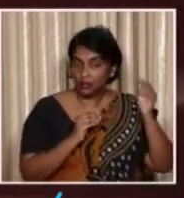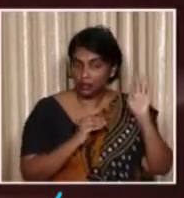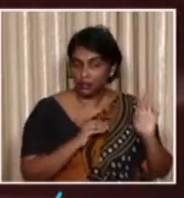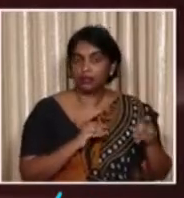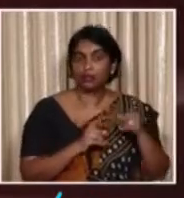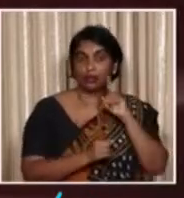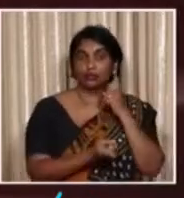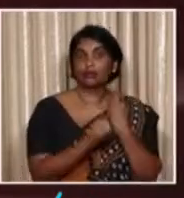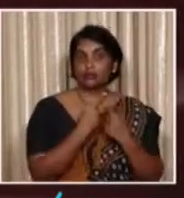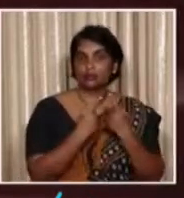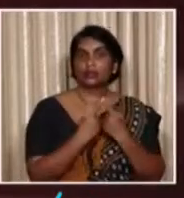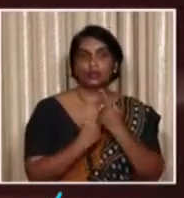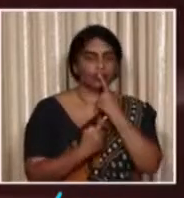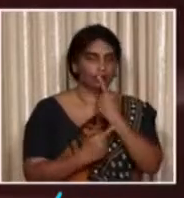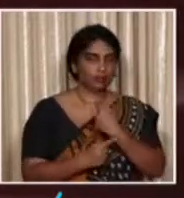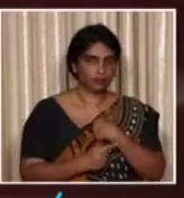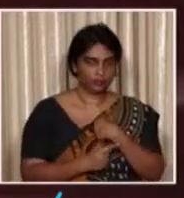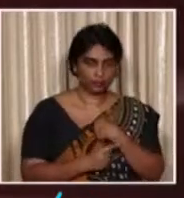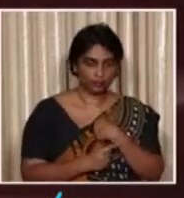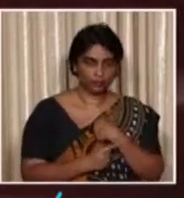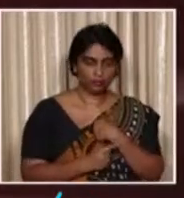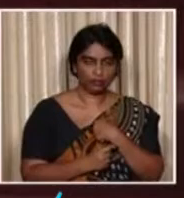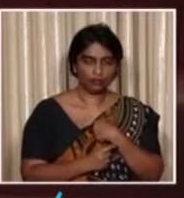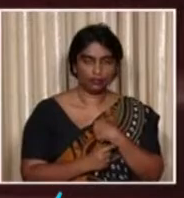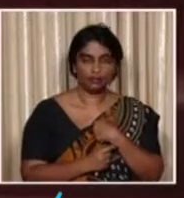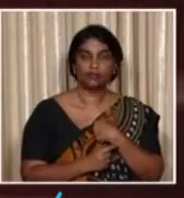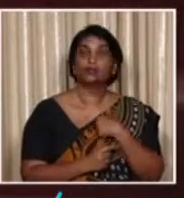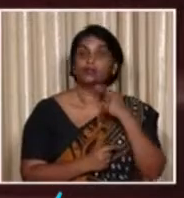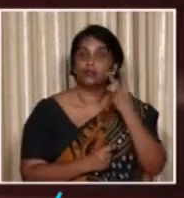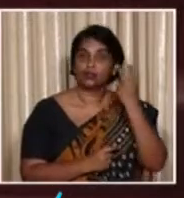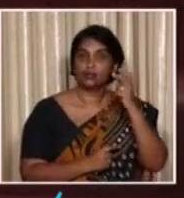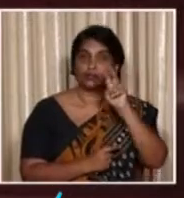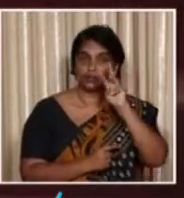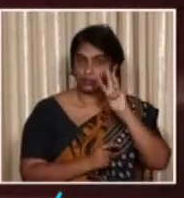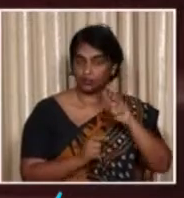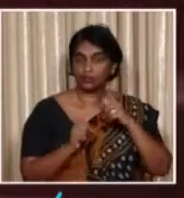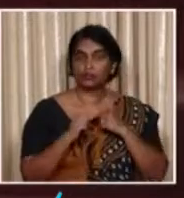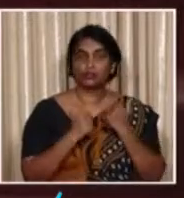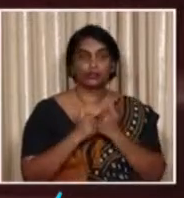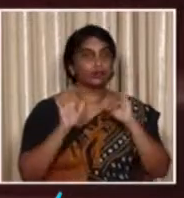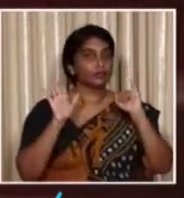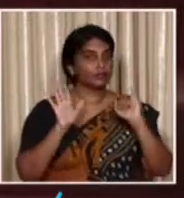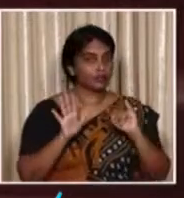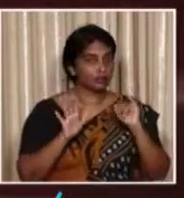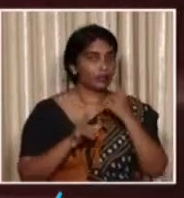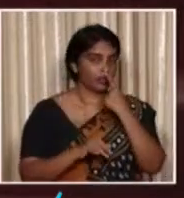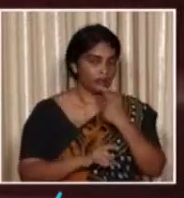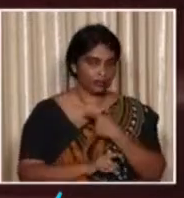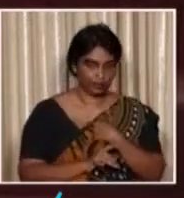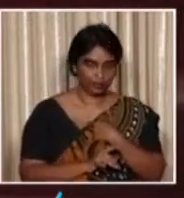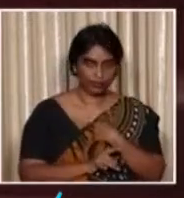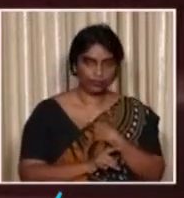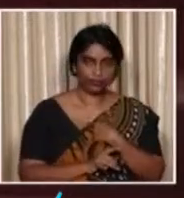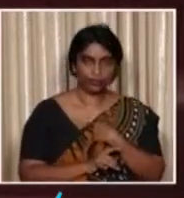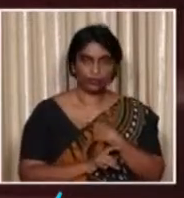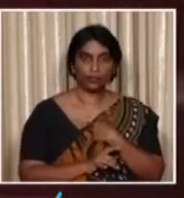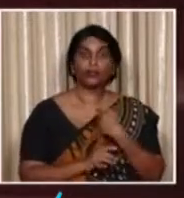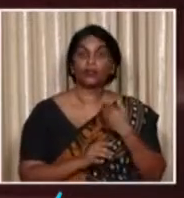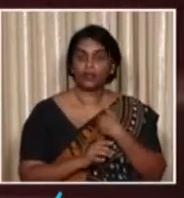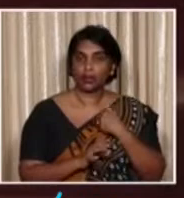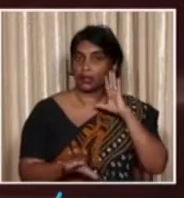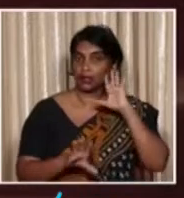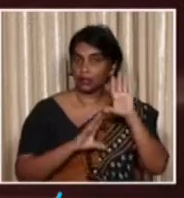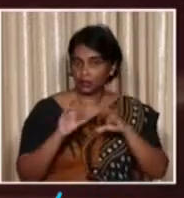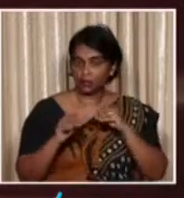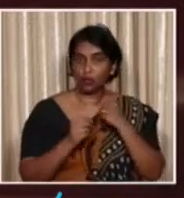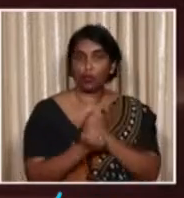පවසා පරීක්ෂණයක් කරන ලෙස මාගෙන් ඉල්ලා සිටියා. 2023 අප්‍රේල් 6 වෙනි දිනයි එම ඉල්ලීම කරේ. මා එම